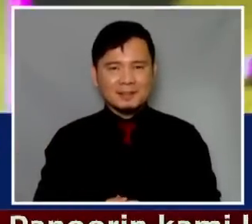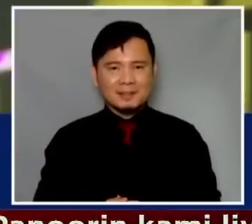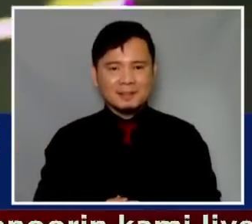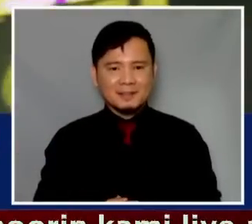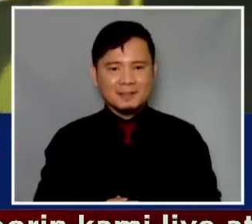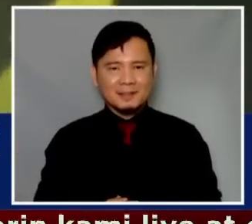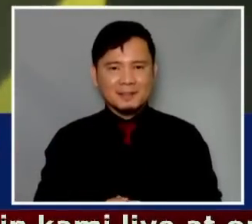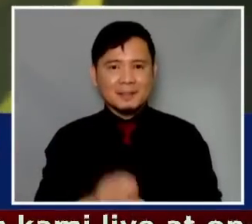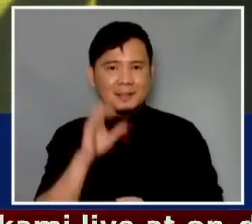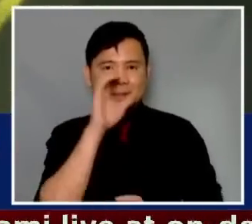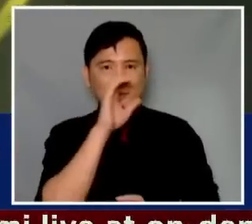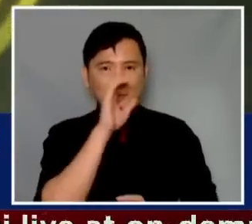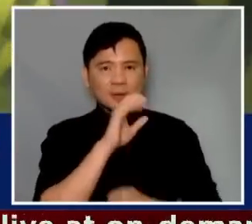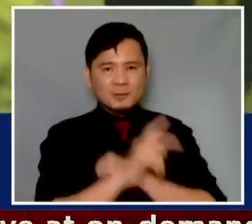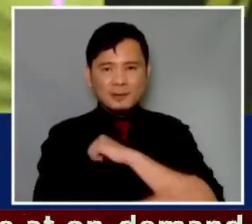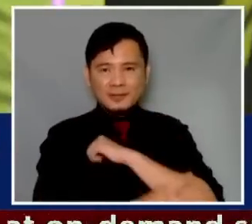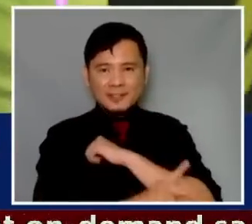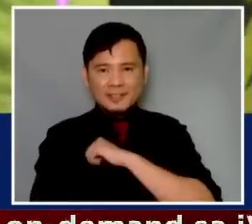Cebu Province,